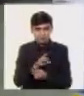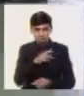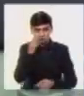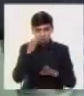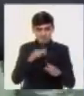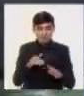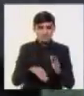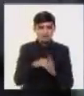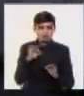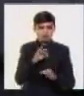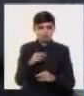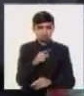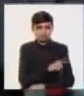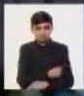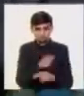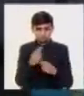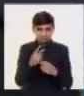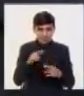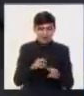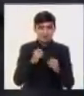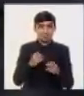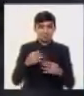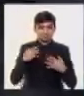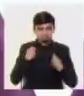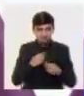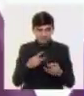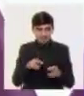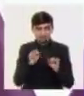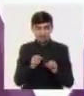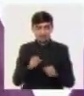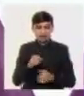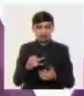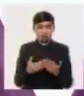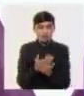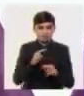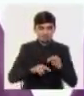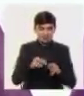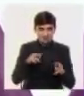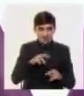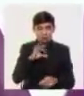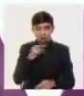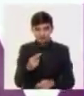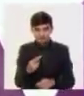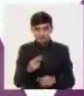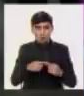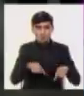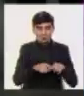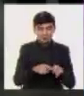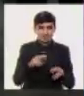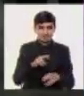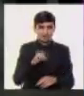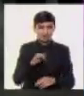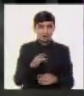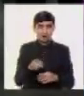качества медицинских и социальных услуг, обсуждали необходимость строительства новых жилых и соцобъектов, в том числе в